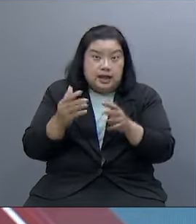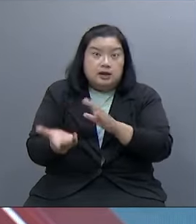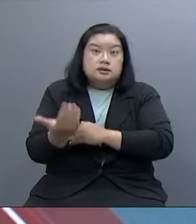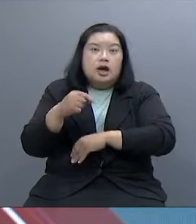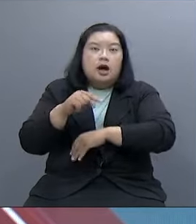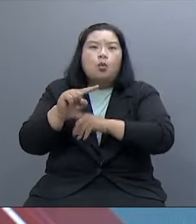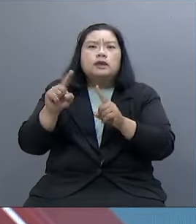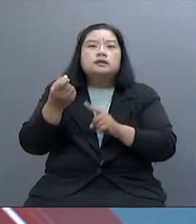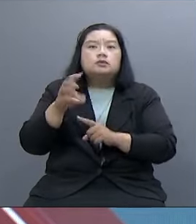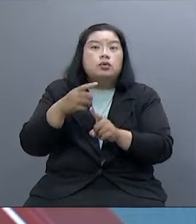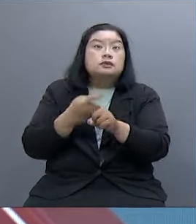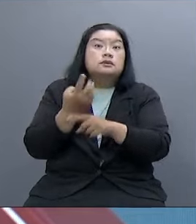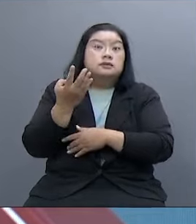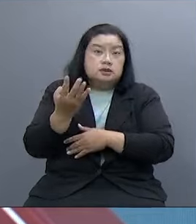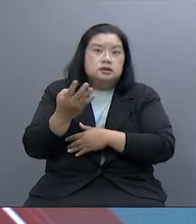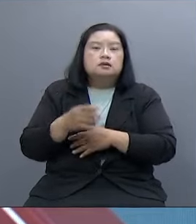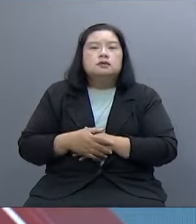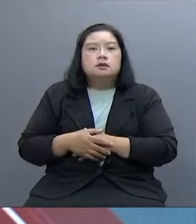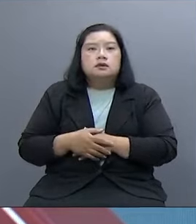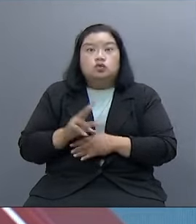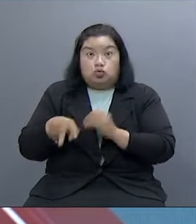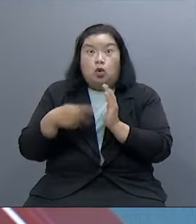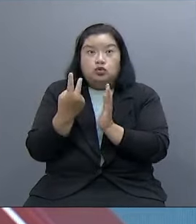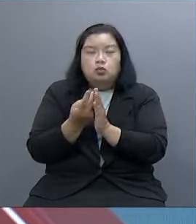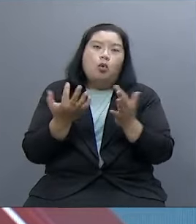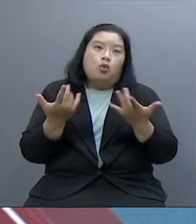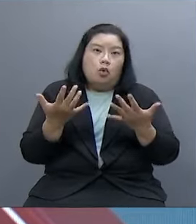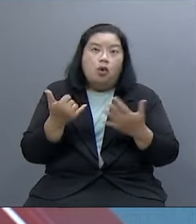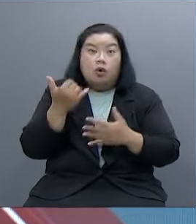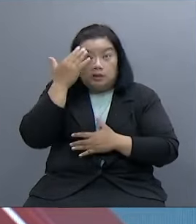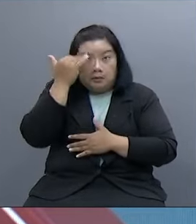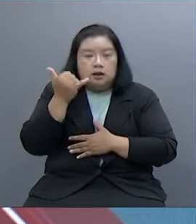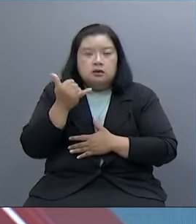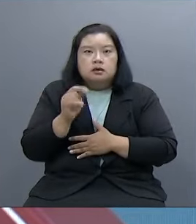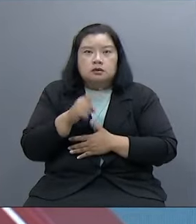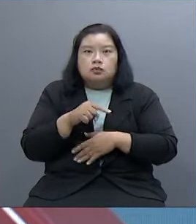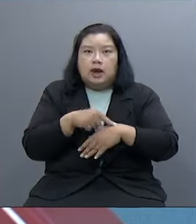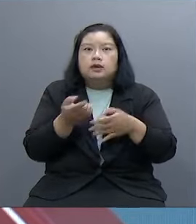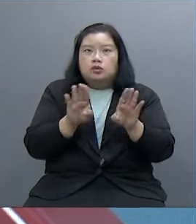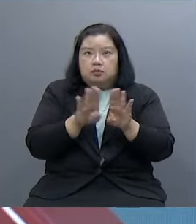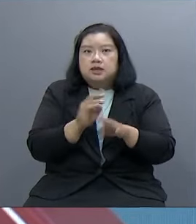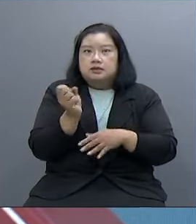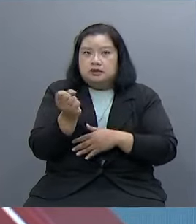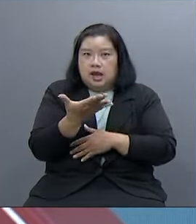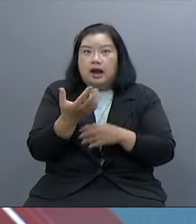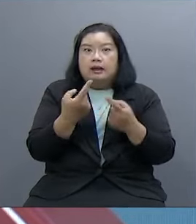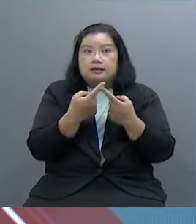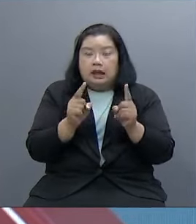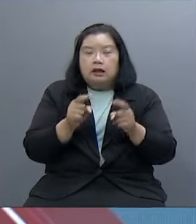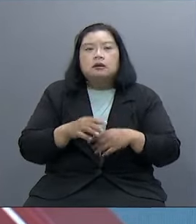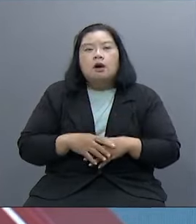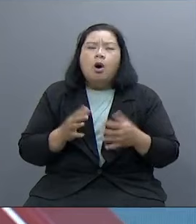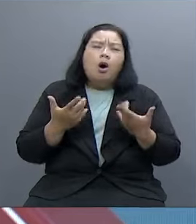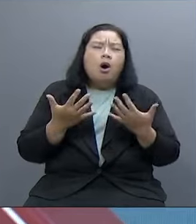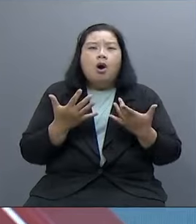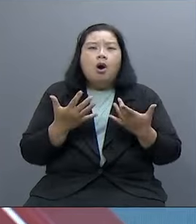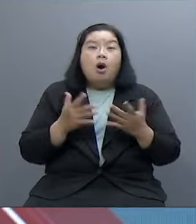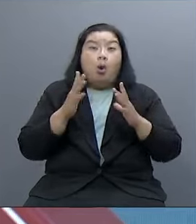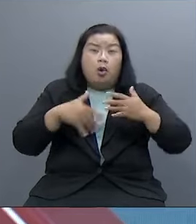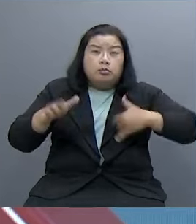หน้าที่เนี่ยใช้เวลารอกว่า2ชั่วโมงเพราะว่าตอนแรกอะพื้นที่สงกรานต์จะปิดตอนตีห้านะคะแต่ปรากฏว่ากว่าจะได้เข้าพื้นที่จริงๆคือ7โม